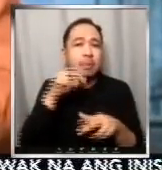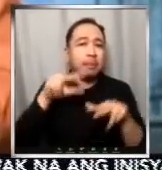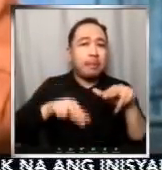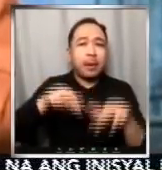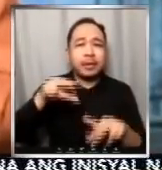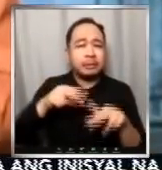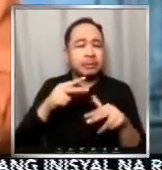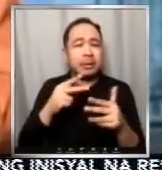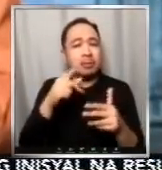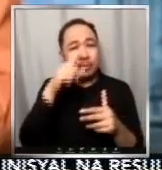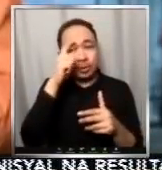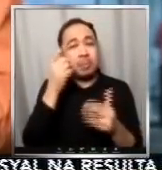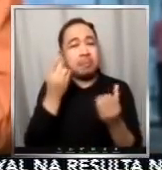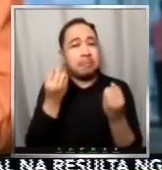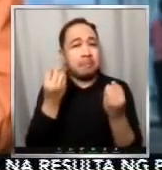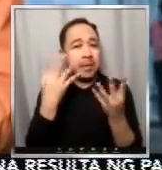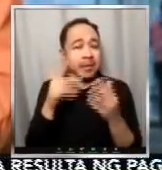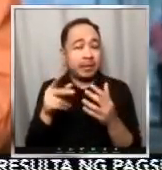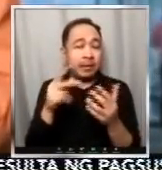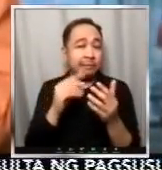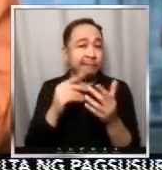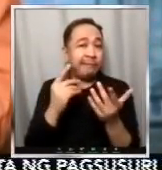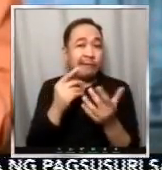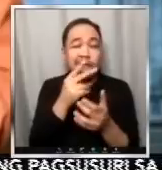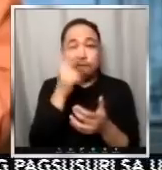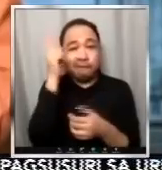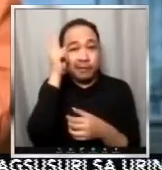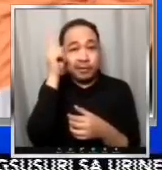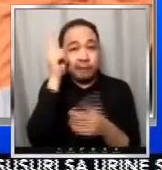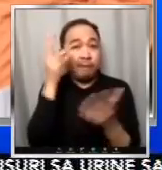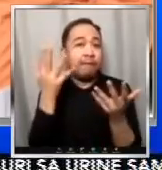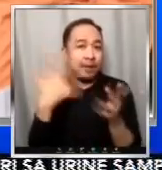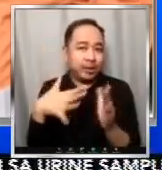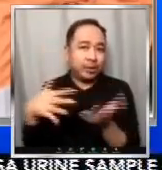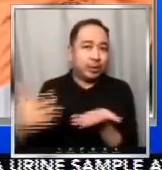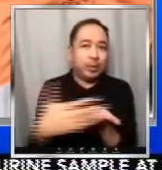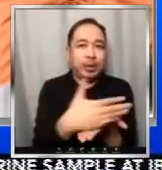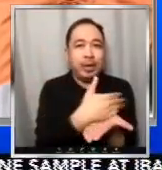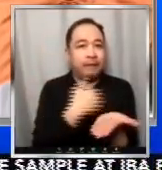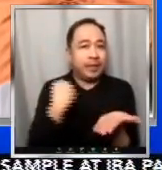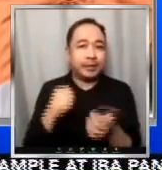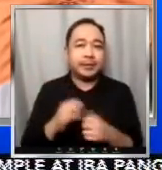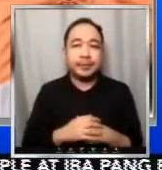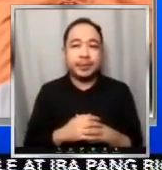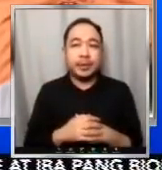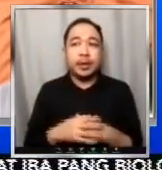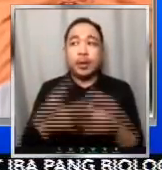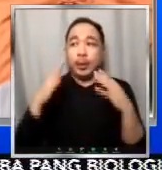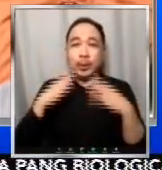porsyento ng mga tanim ay na-harvest na. Mike? Buti naman at sana wag nang